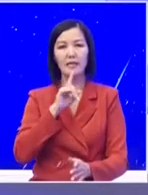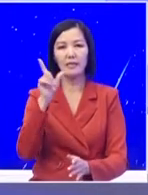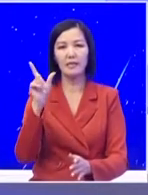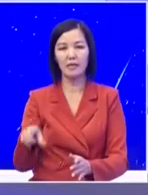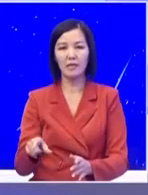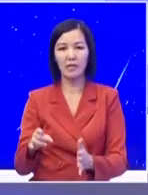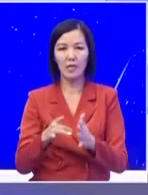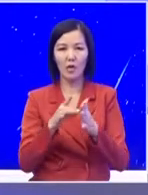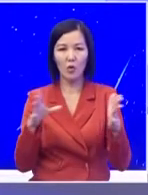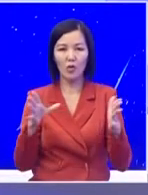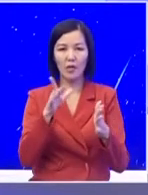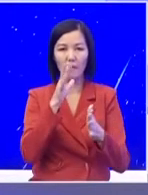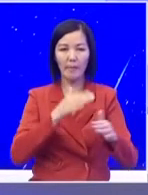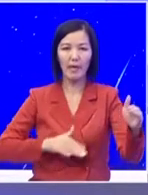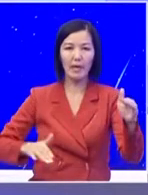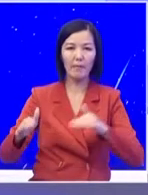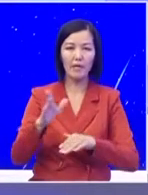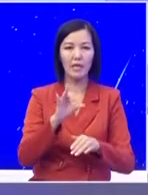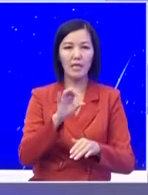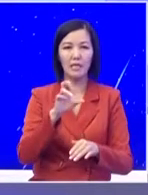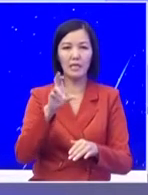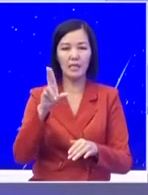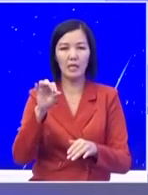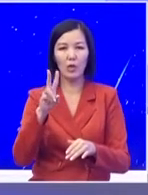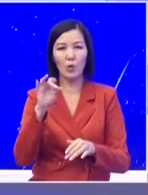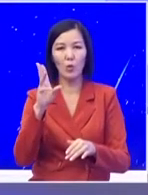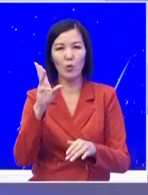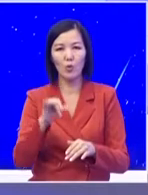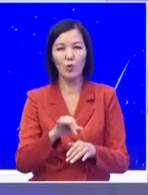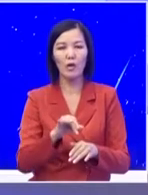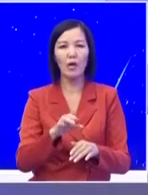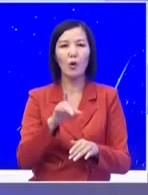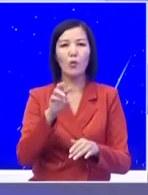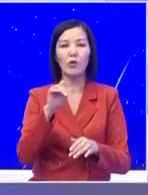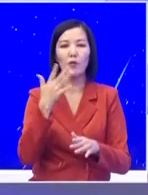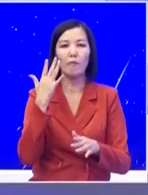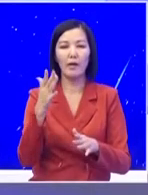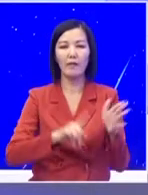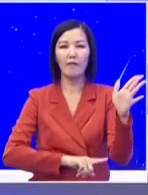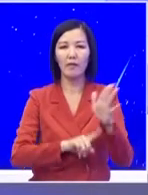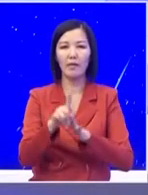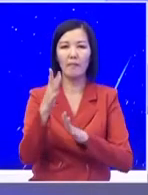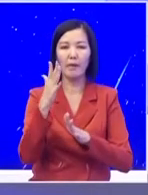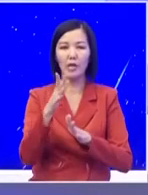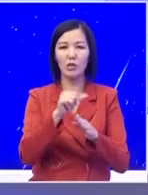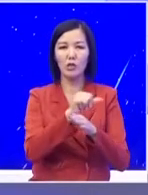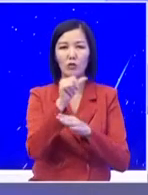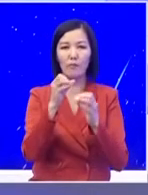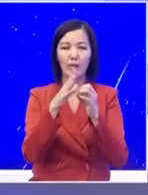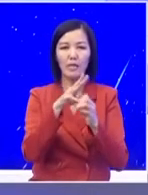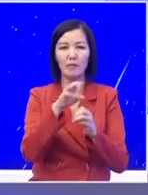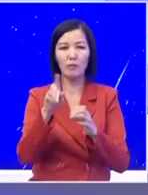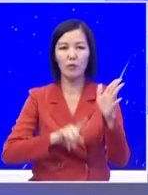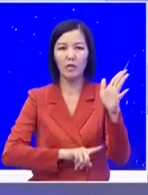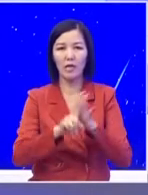Казахстанец за рекордное время переплыл Иссык-Куль. Пловец Виталий Худяков финишировал 5 августа в 5 часов 15 минут по маршруту из